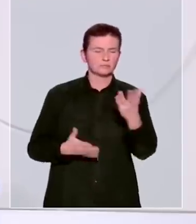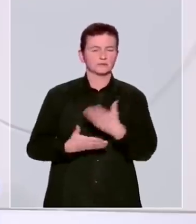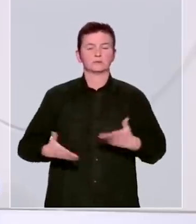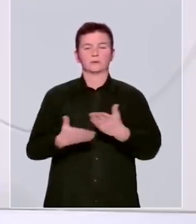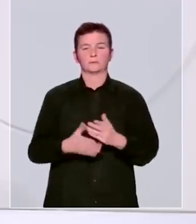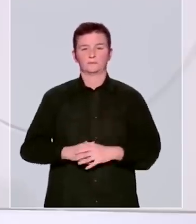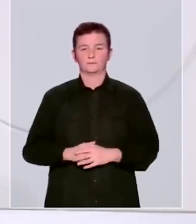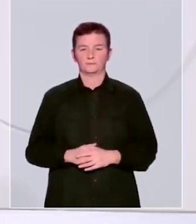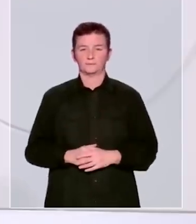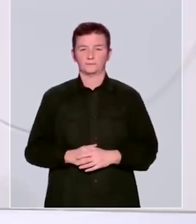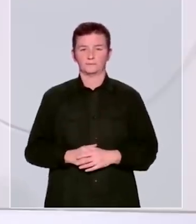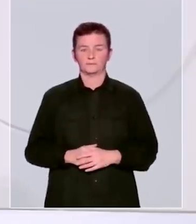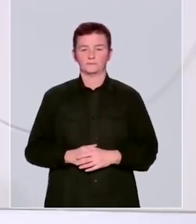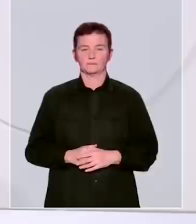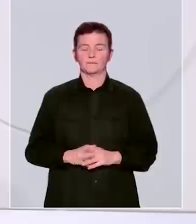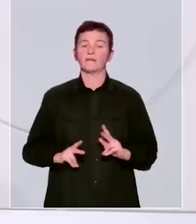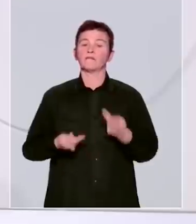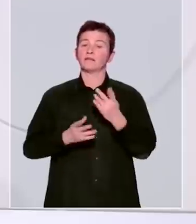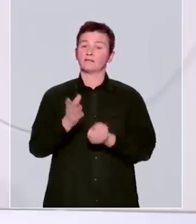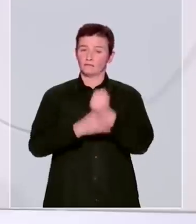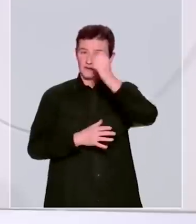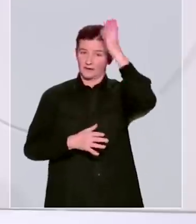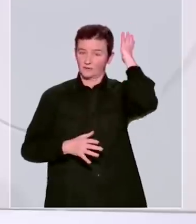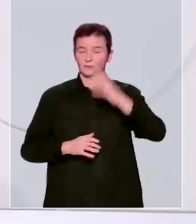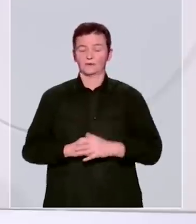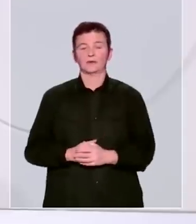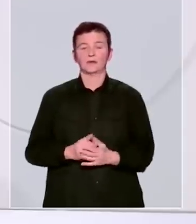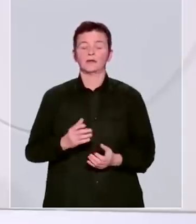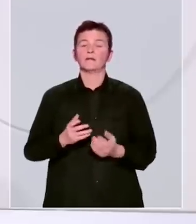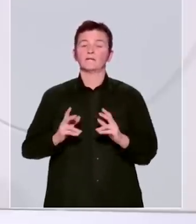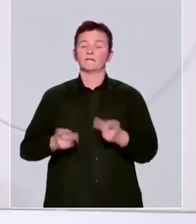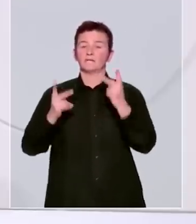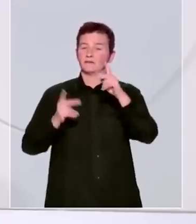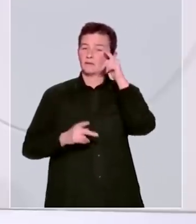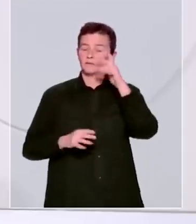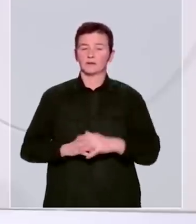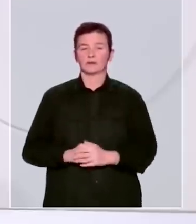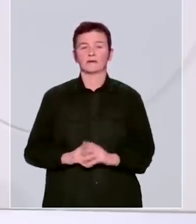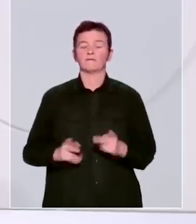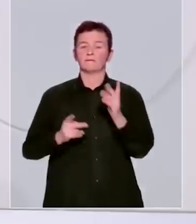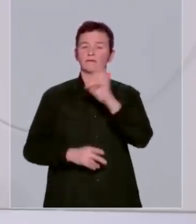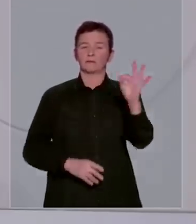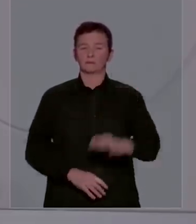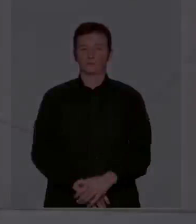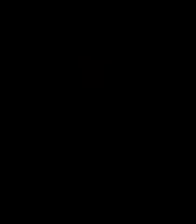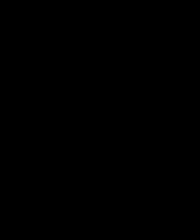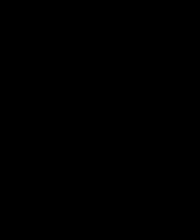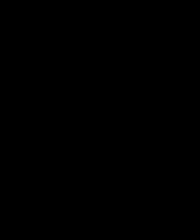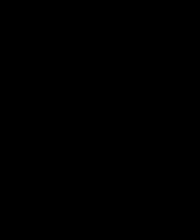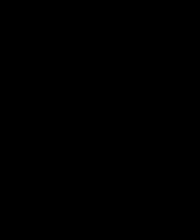circonstances. Vive la Nouvelle-Calédonie, vive la République et vive la France.